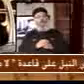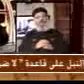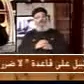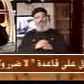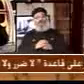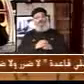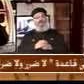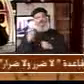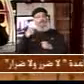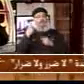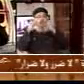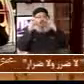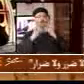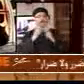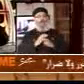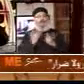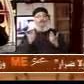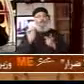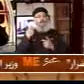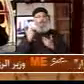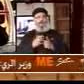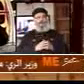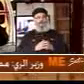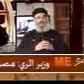طب كم عندك من الرحمة؟